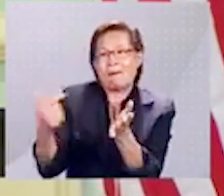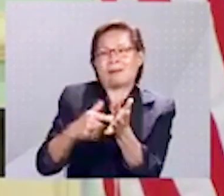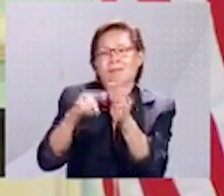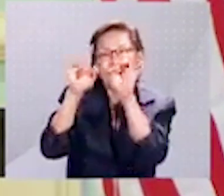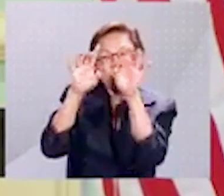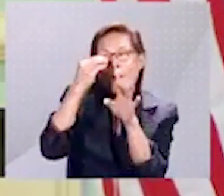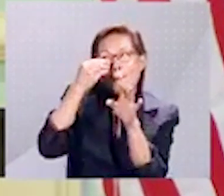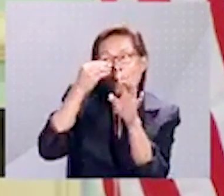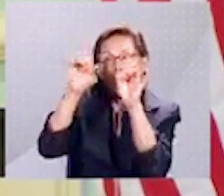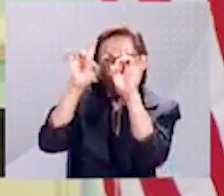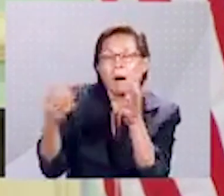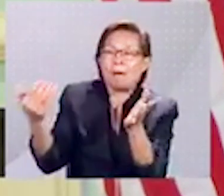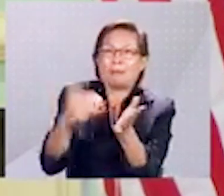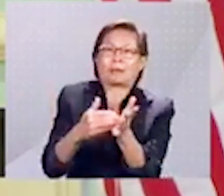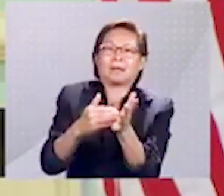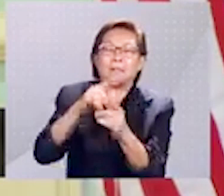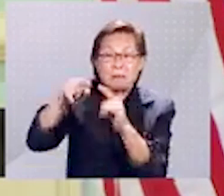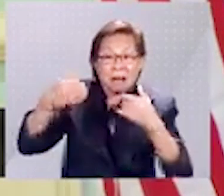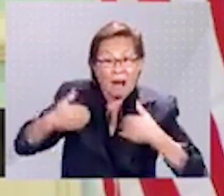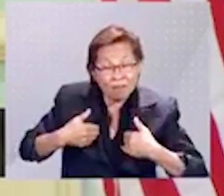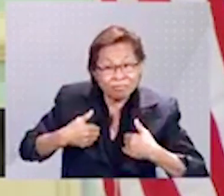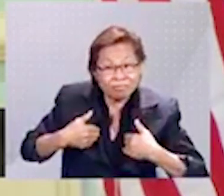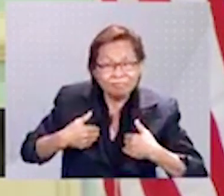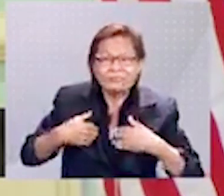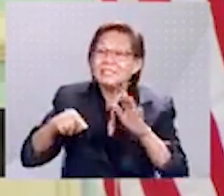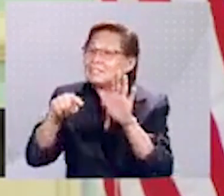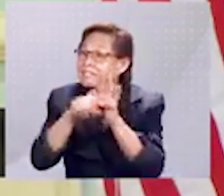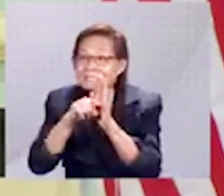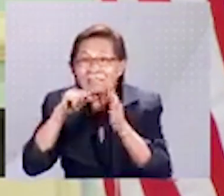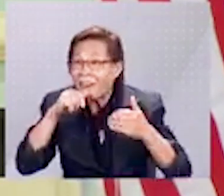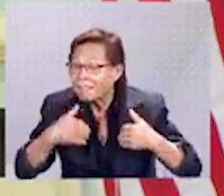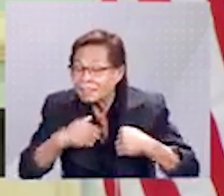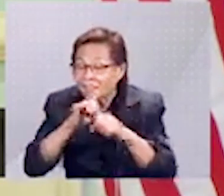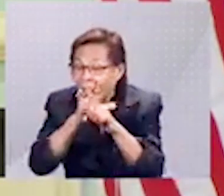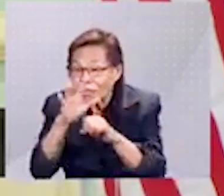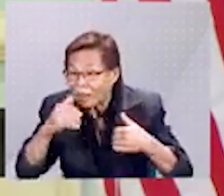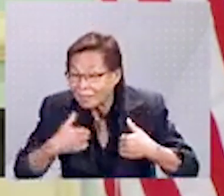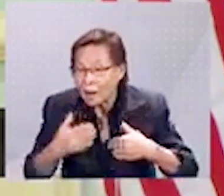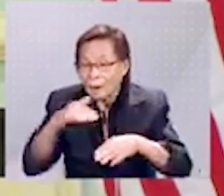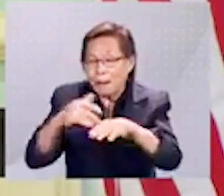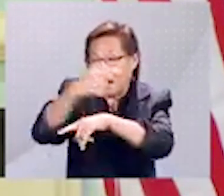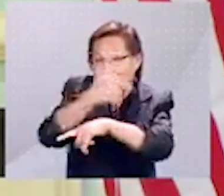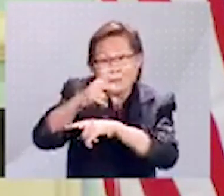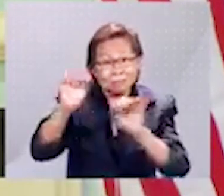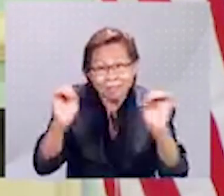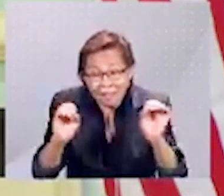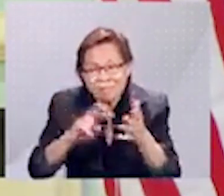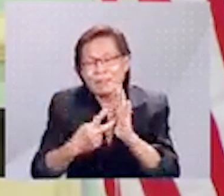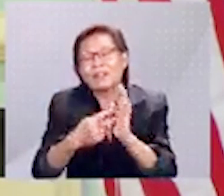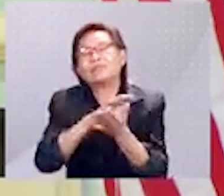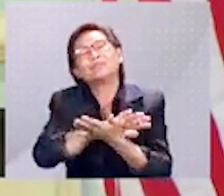disaring sekali lagi. Dan apabila didapati negatif pada hari ke-13, barulah mereka dianggap sebagai